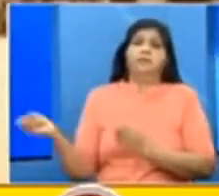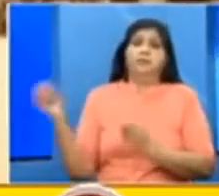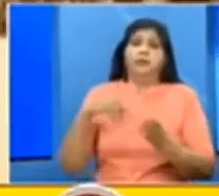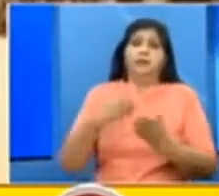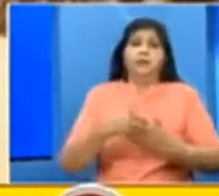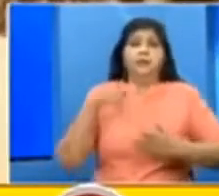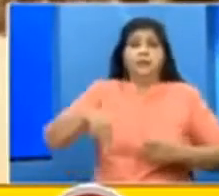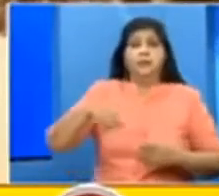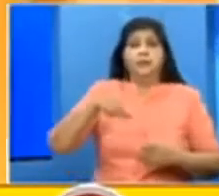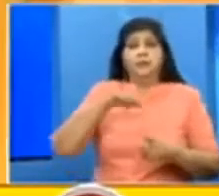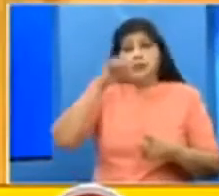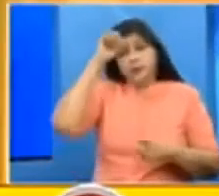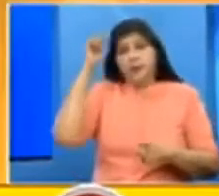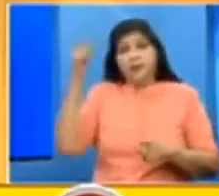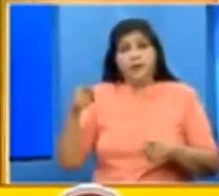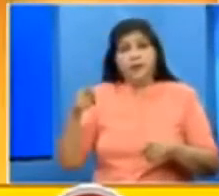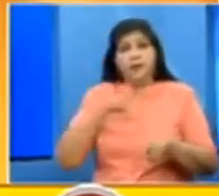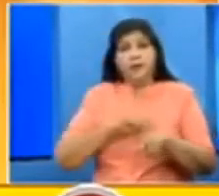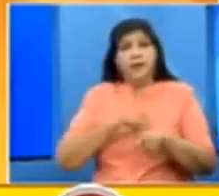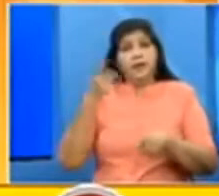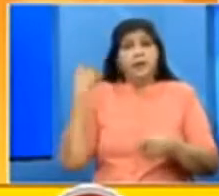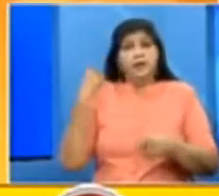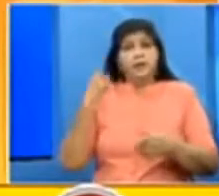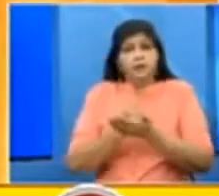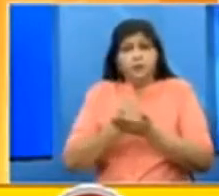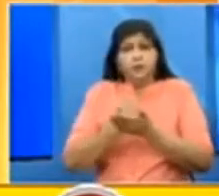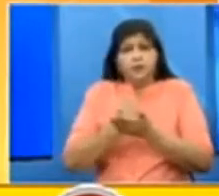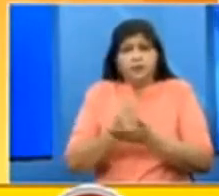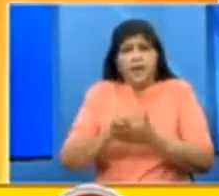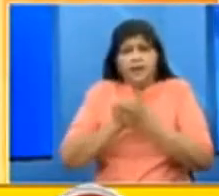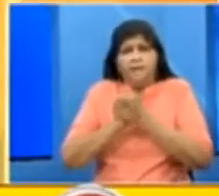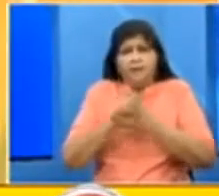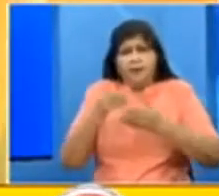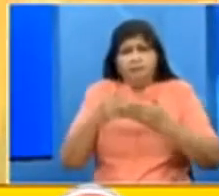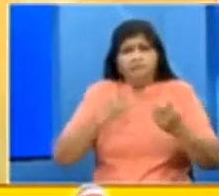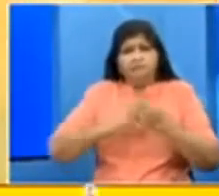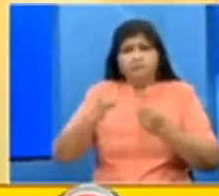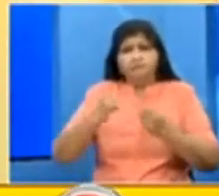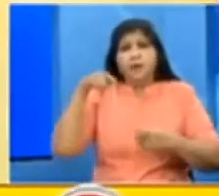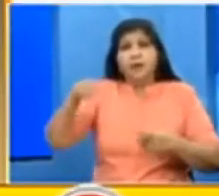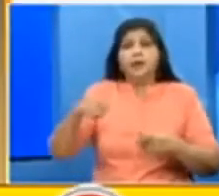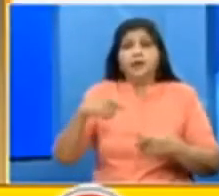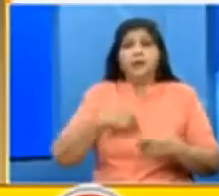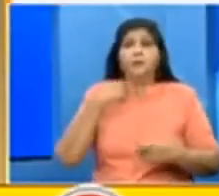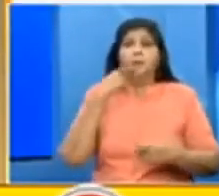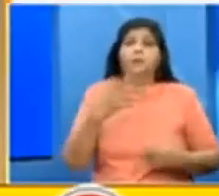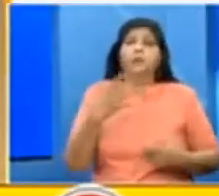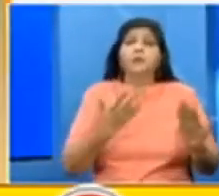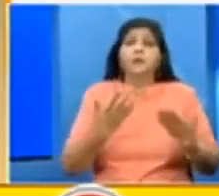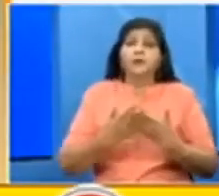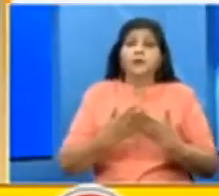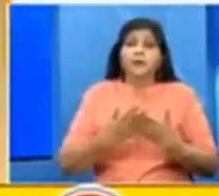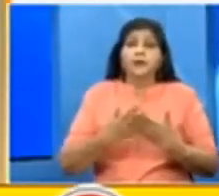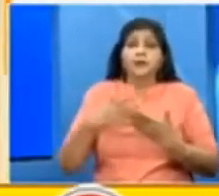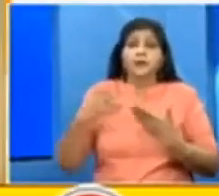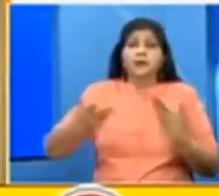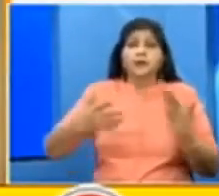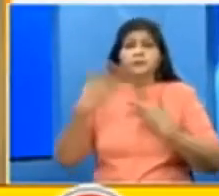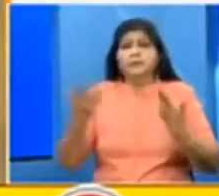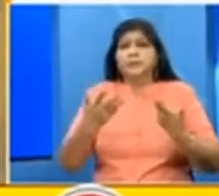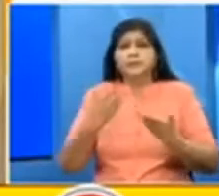तब पाकिस्तान से अच्छे संबंधों के लिए प्रयासरत था, लेकिन कहा जाता है ना, बैरू